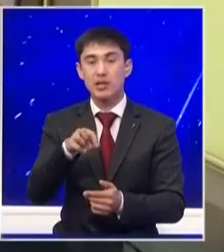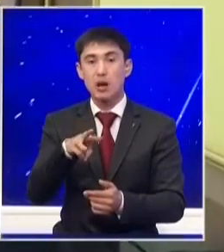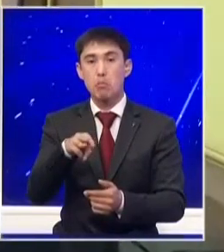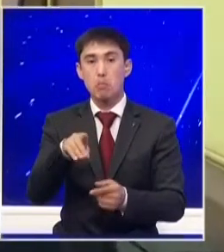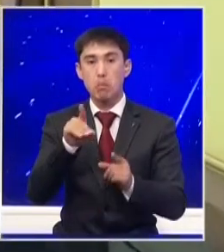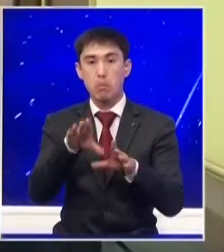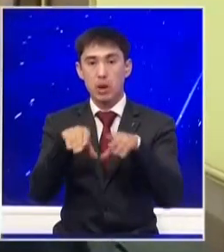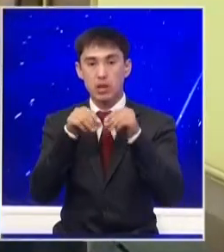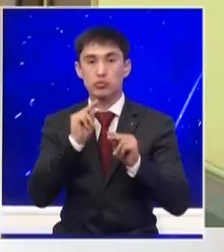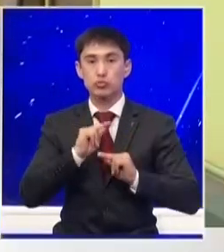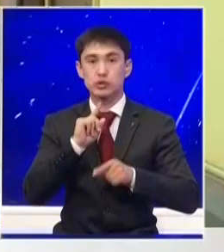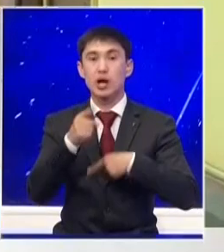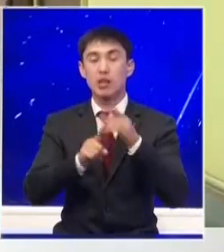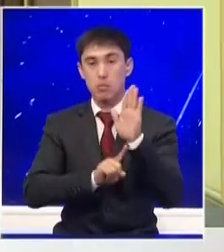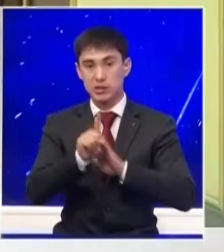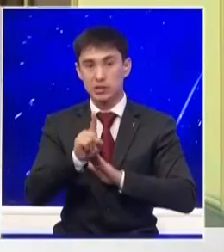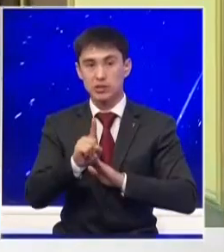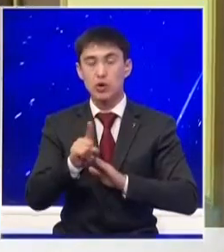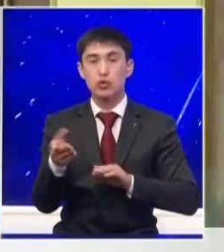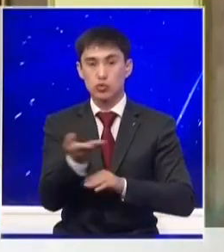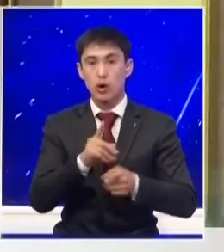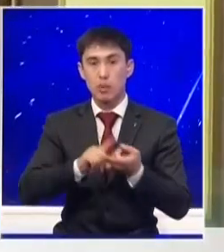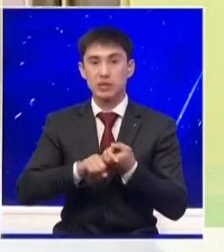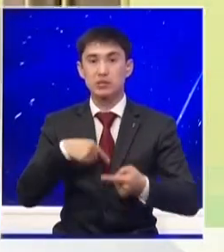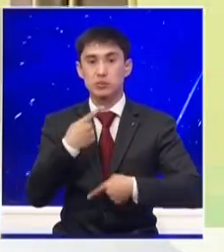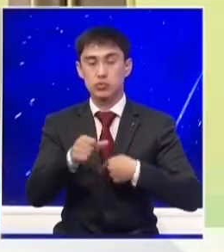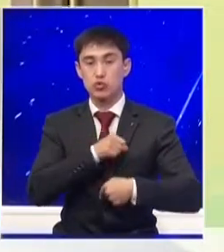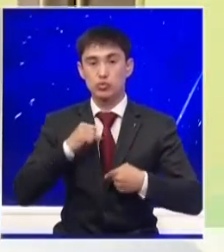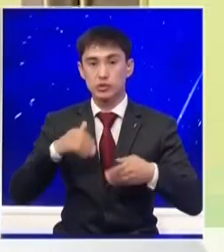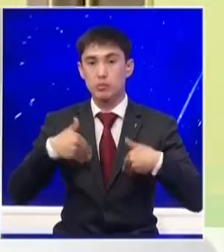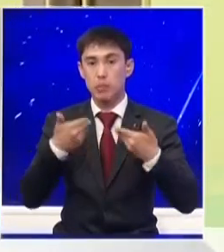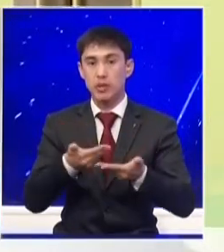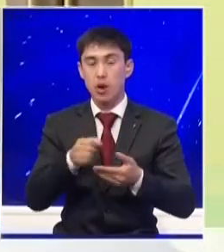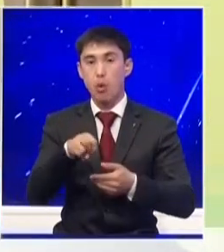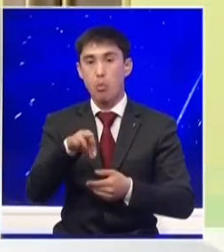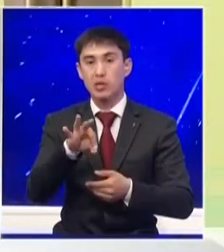бастайды, соған байланысты біз өзіміздің позициямызды айқындаймыз деп отыр. Деген